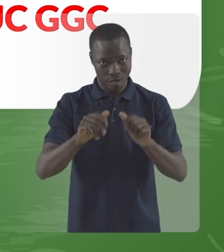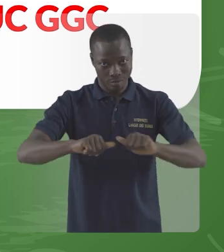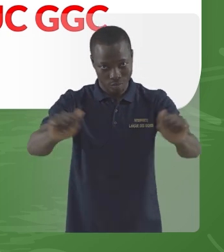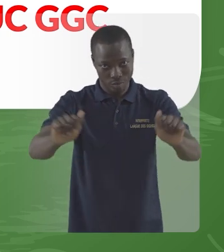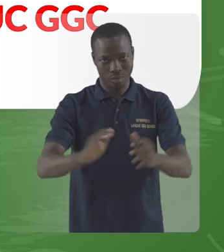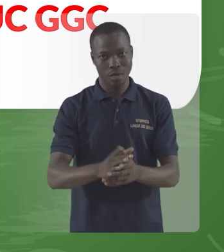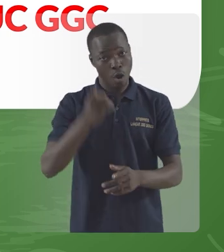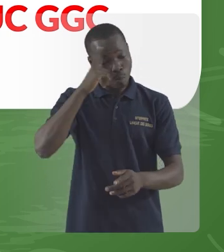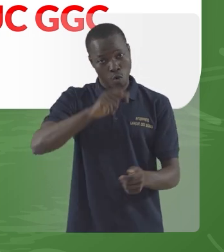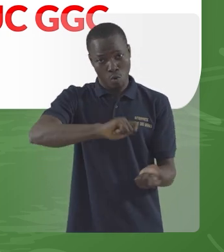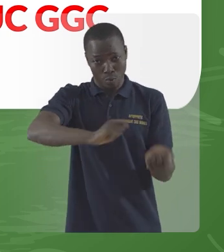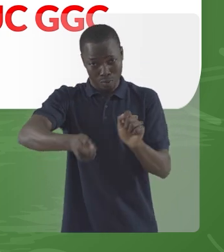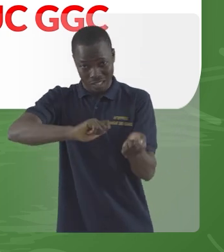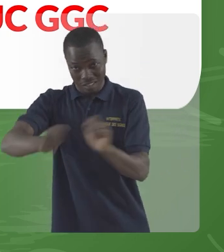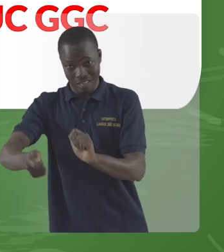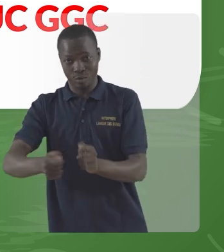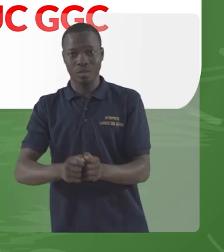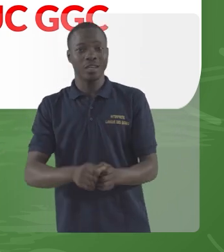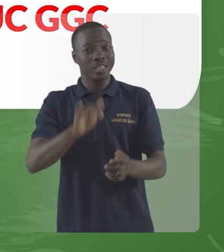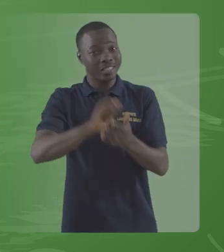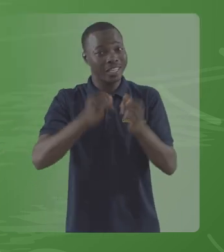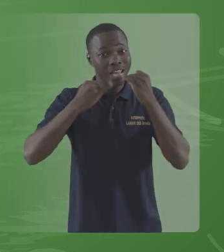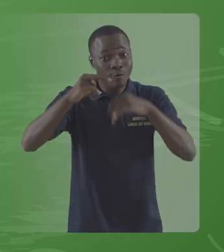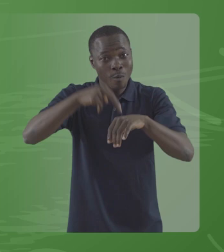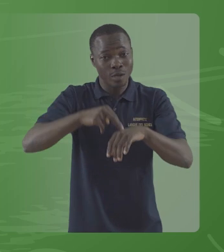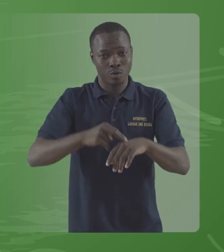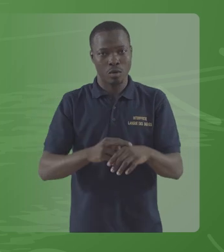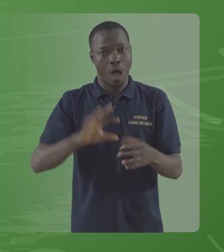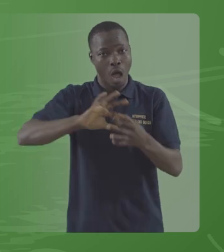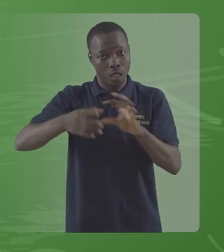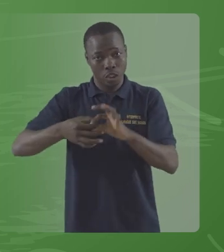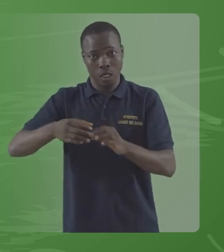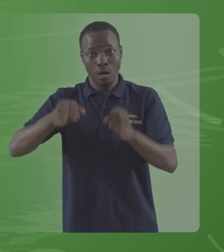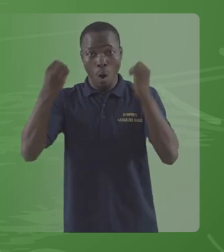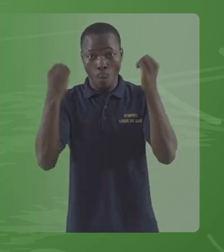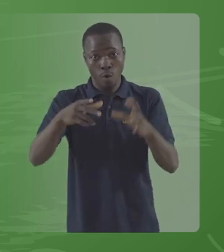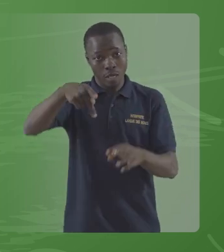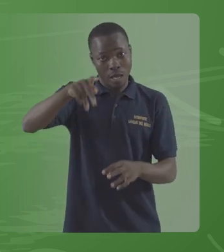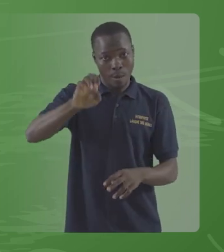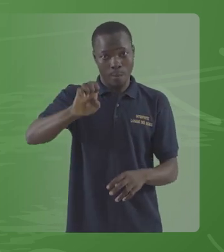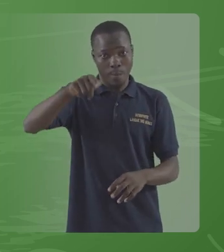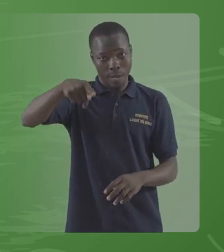Pour traduire cette information en chaîne polypeptidique,